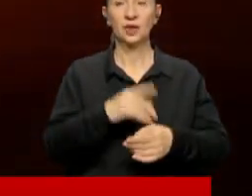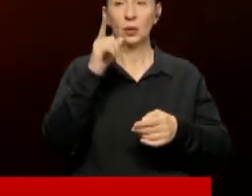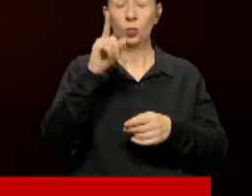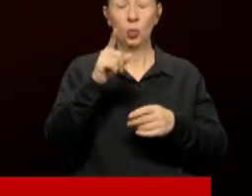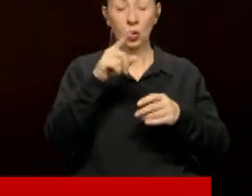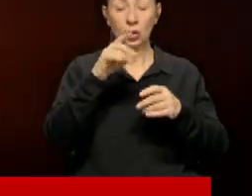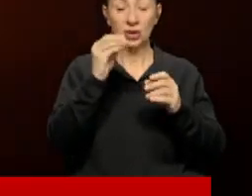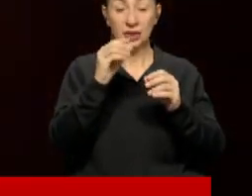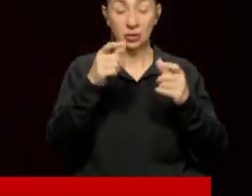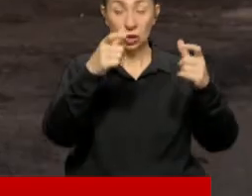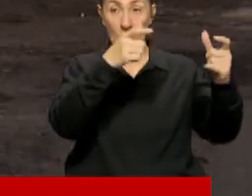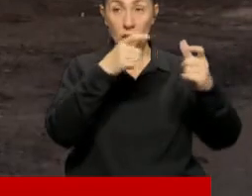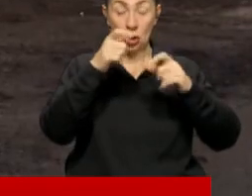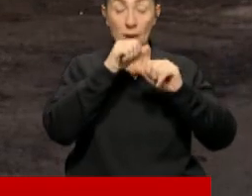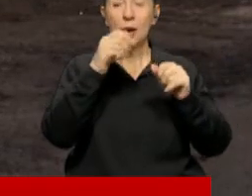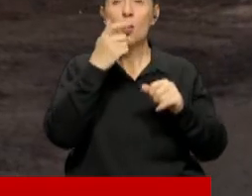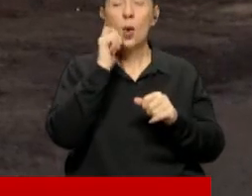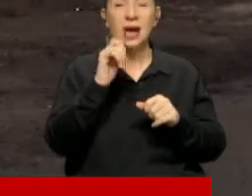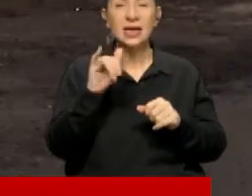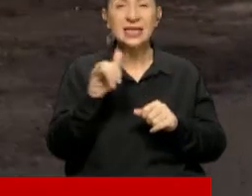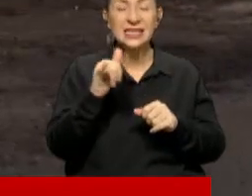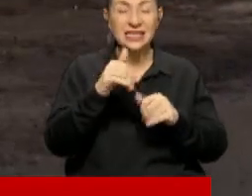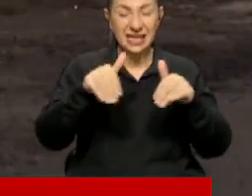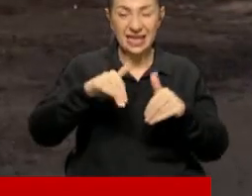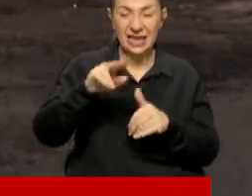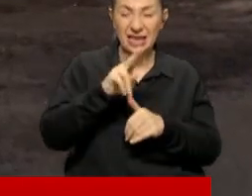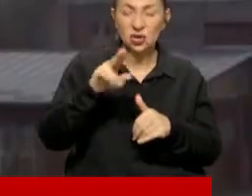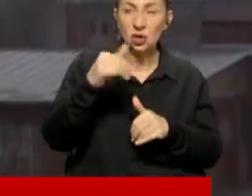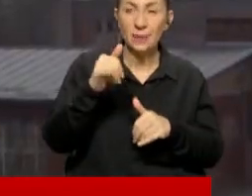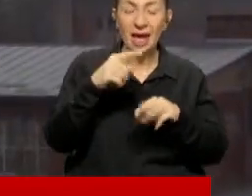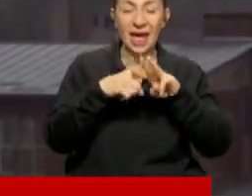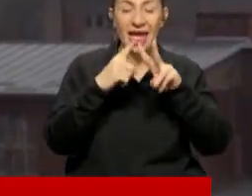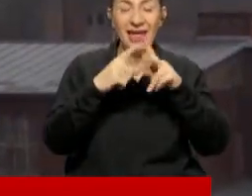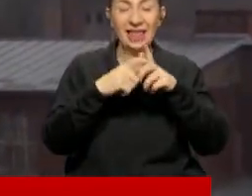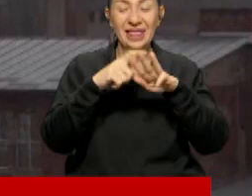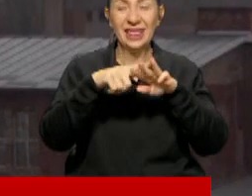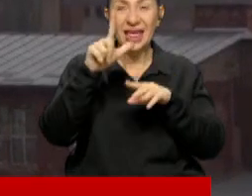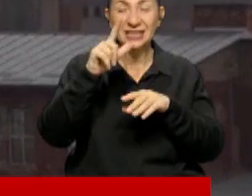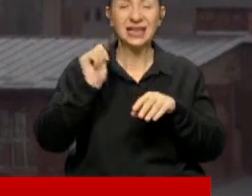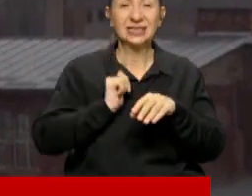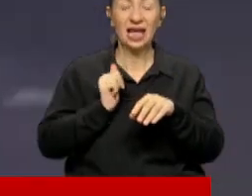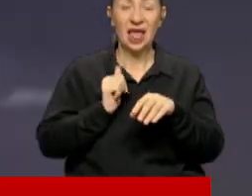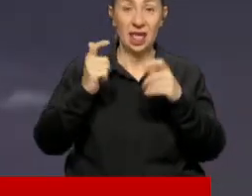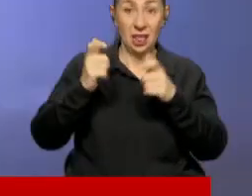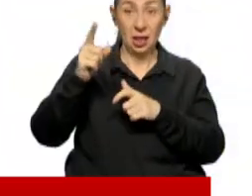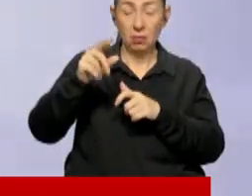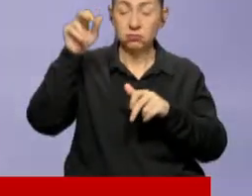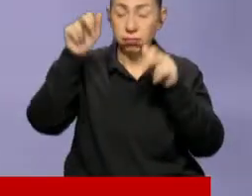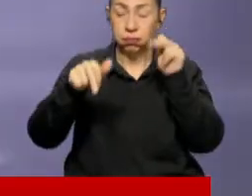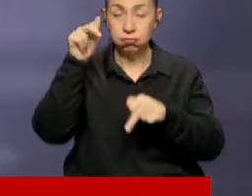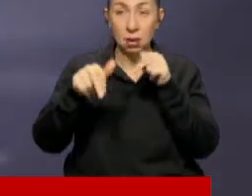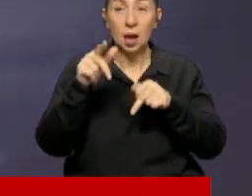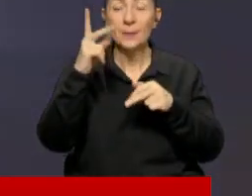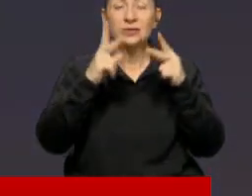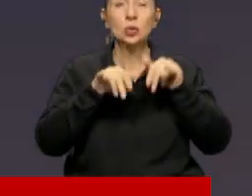Kamikaze dronlarla benzer saldırı Ukrayna sınırına yaklaşık 700 kilometre mesafedeki Engels askeri hava üssüne de düzenlendi. Saldırıda bazı uçakların